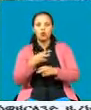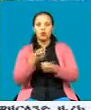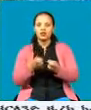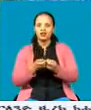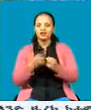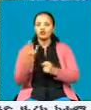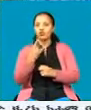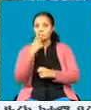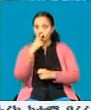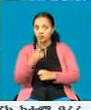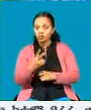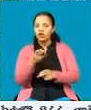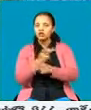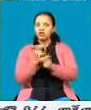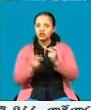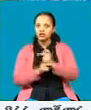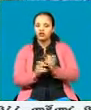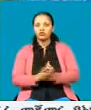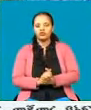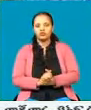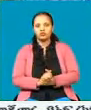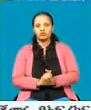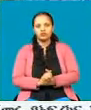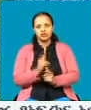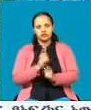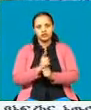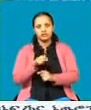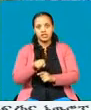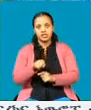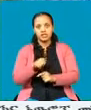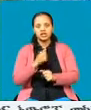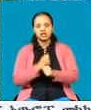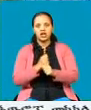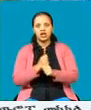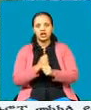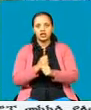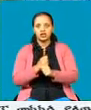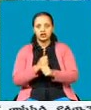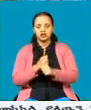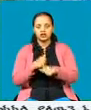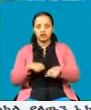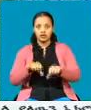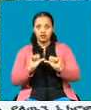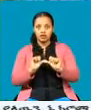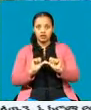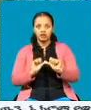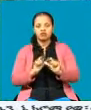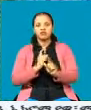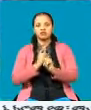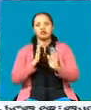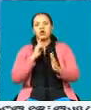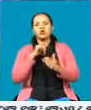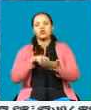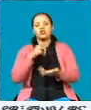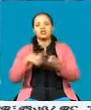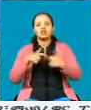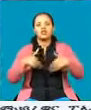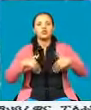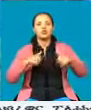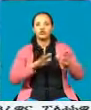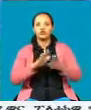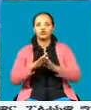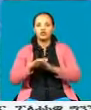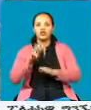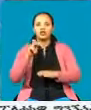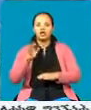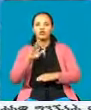አይቶ አደራጅቶ በአግባቡ በዚህ ስራ ከተሰማራ እርግጠኛ ጠርጥለን ውጤት ይመጠናል። የወጣቶችን